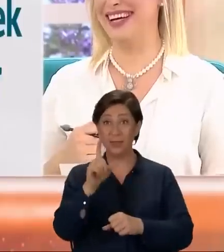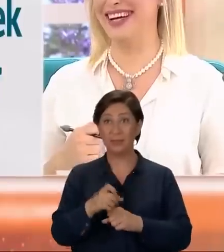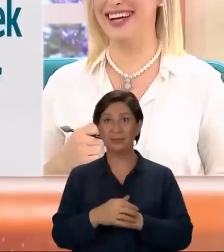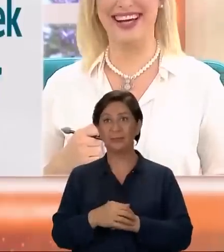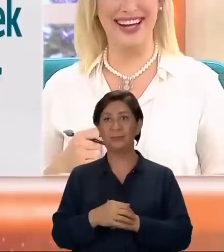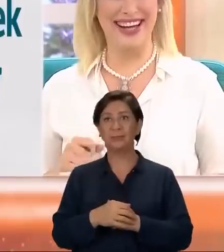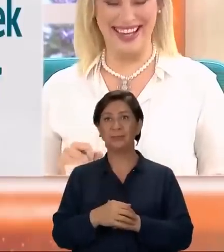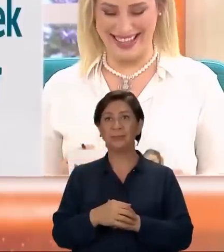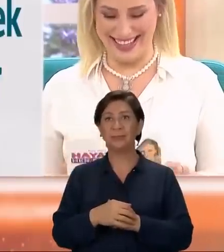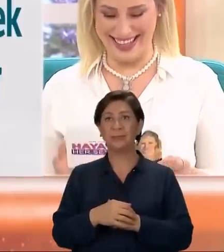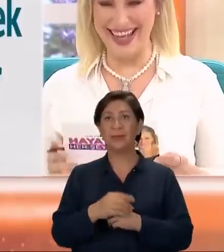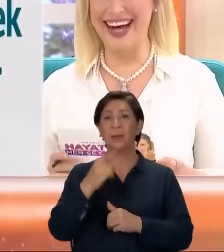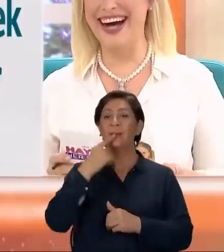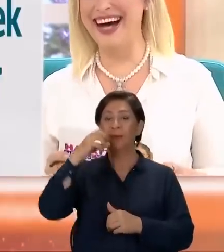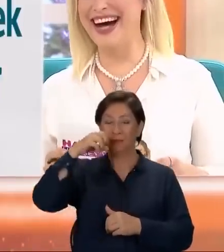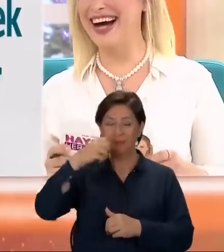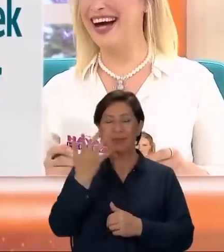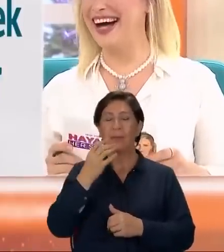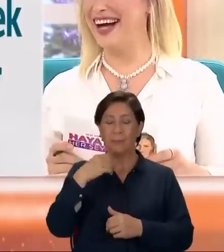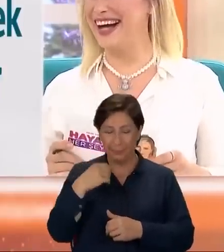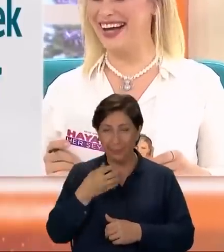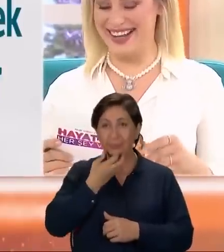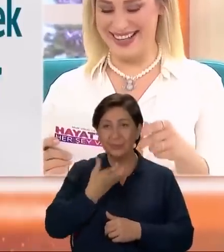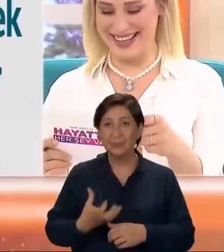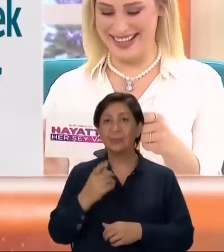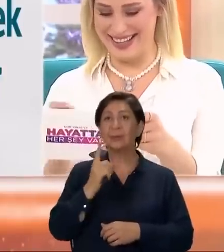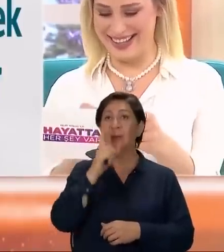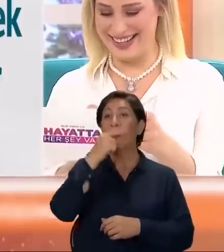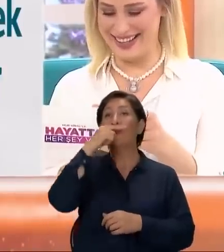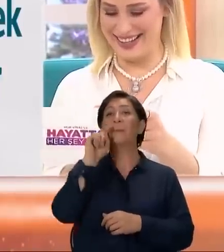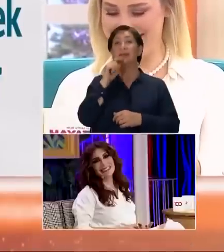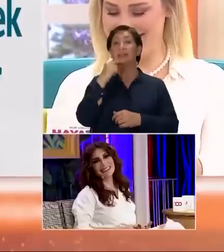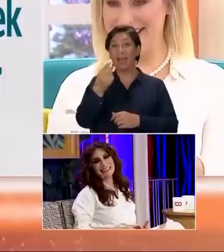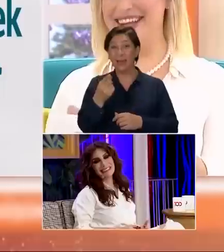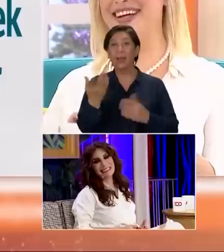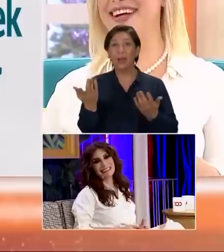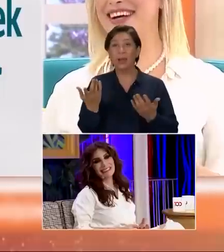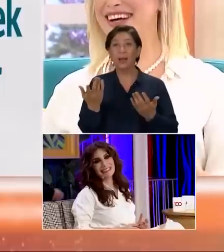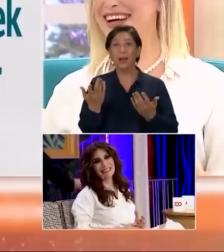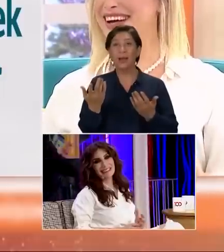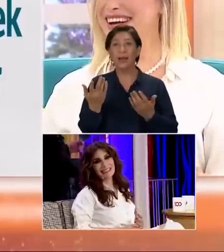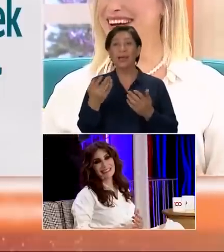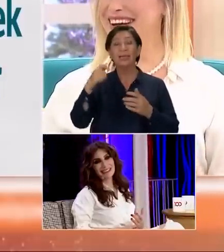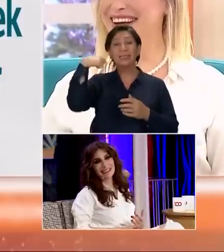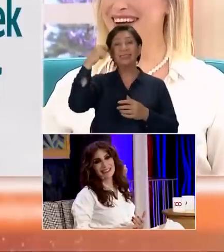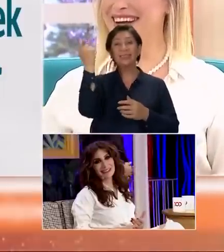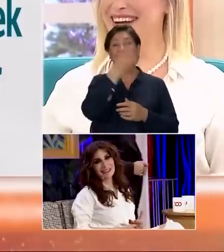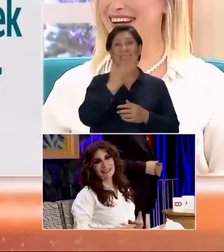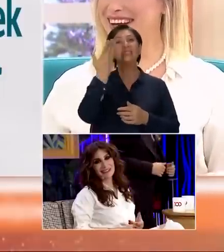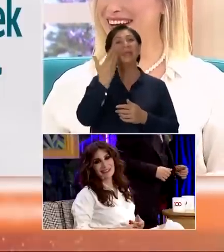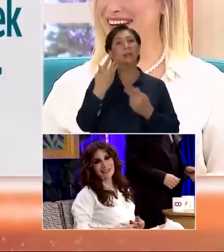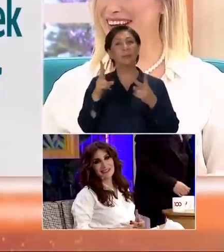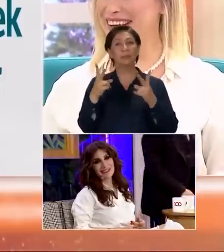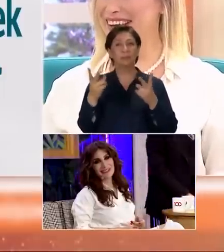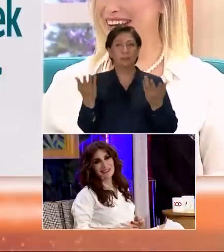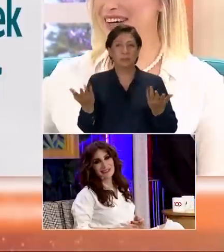sakal, yukarı tükürsen bıyık derler ya. Şimdi dizi seyredebilirsiniz. Bunun içerisinde aşk da